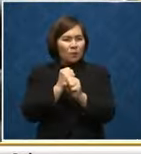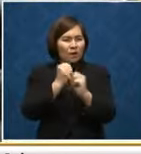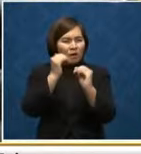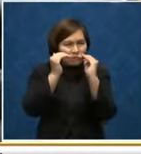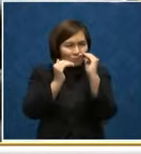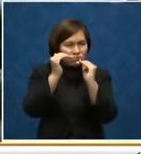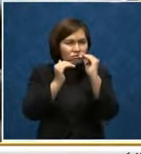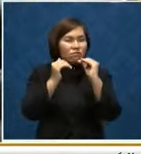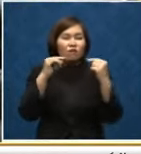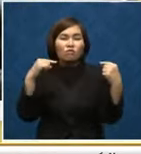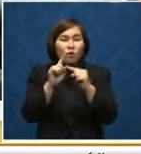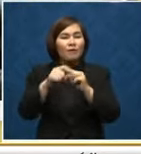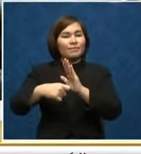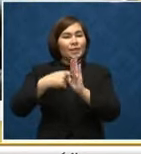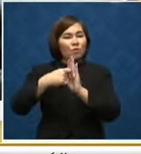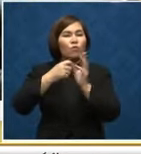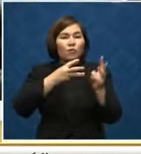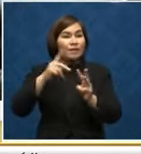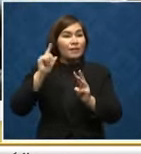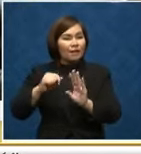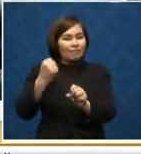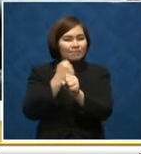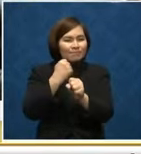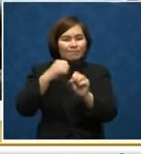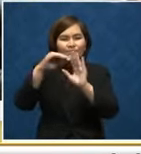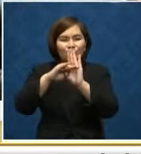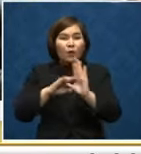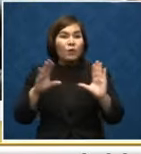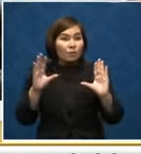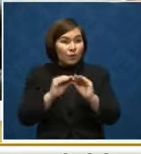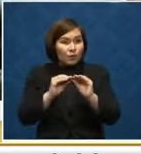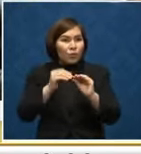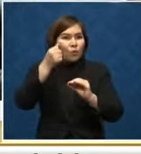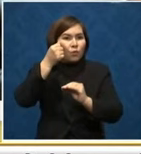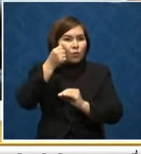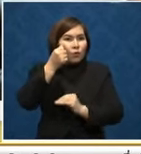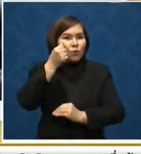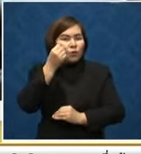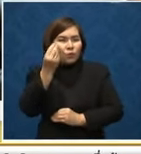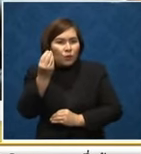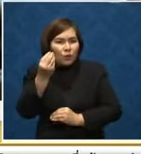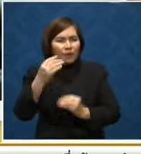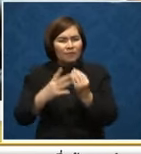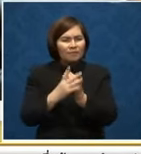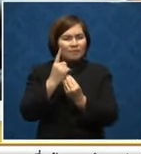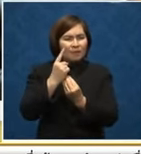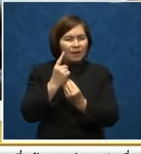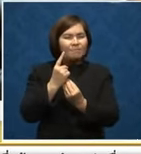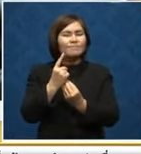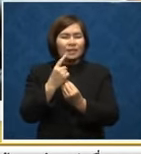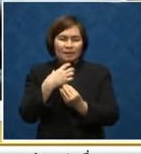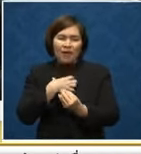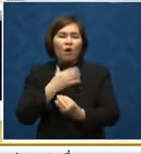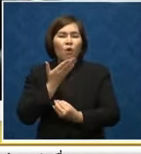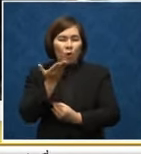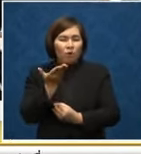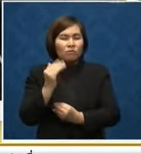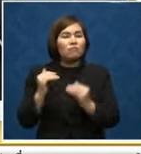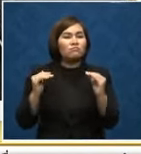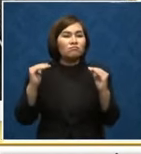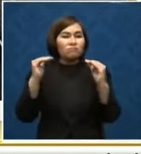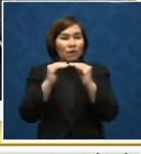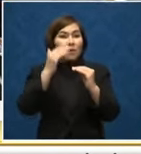ครับในเชิงหลักการว่าการประชุมนั้นจะเกิดขึ้นในกี่วันต่อสัปดาห์ครับแต่ผมอยากจะย้ำและขอใช้สิทธิ์พาดพิ